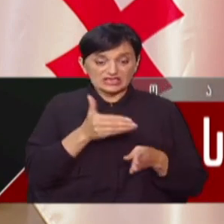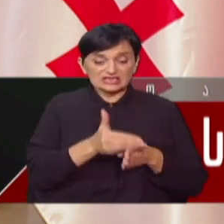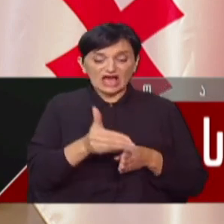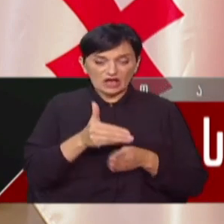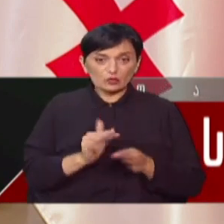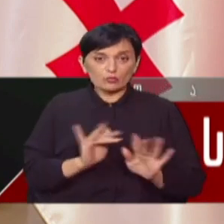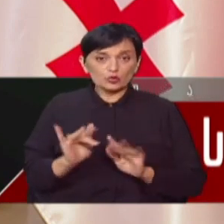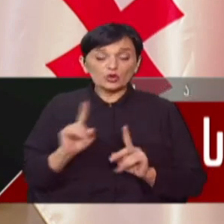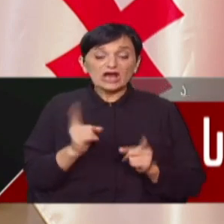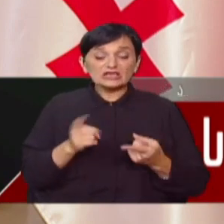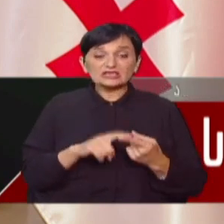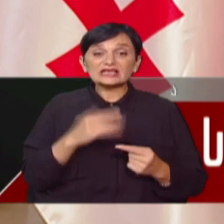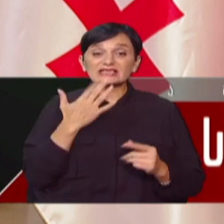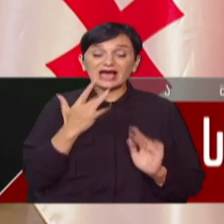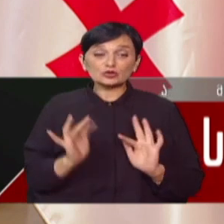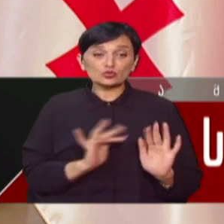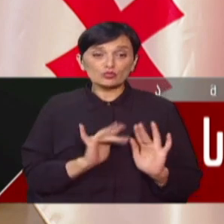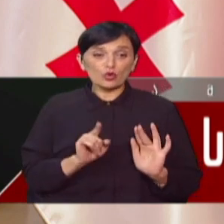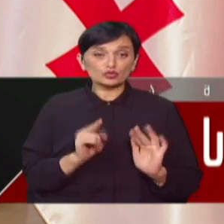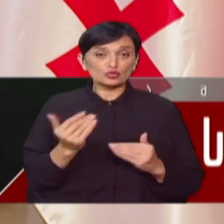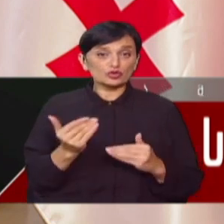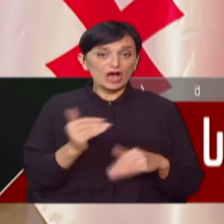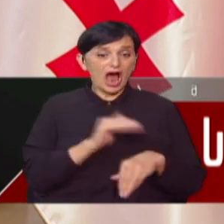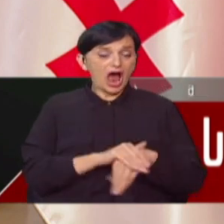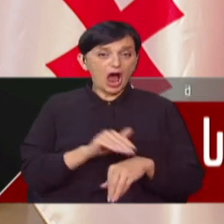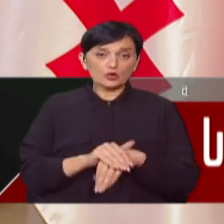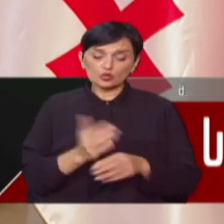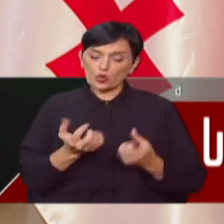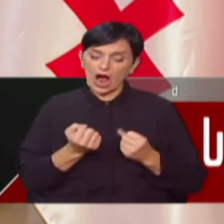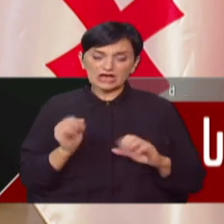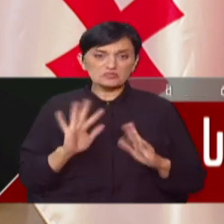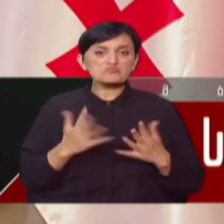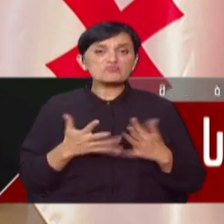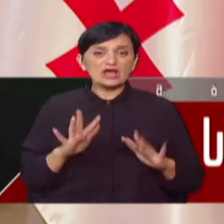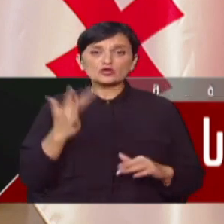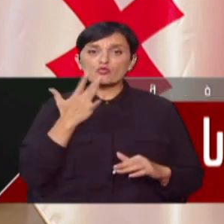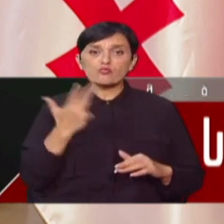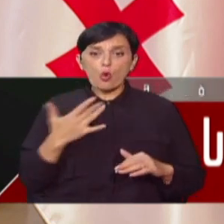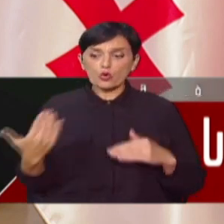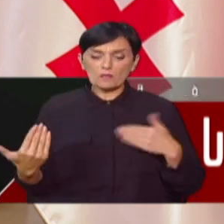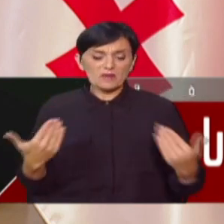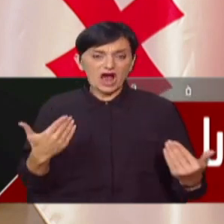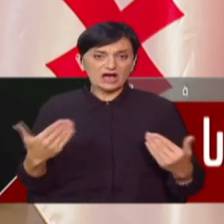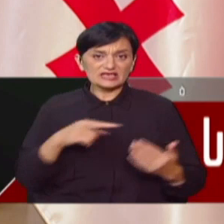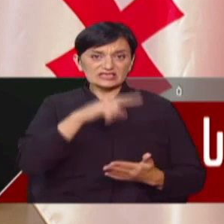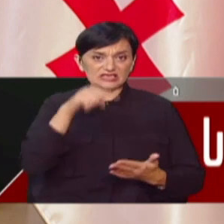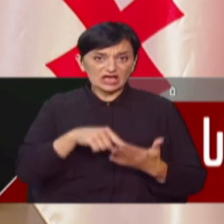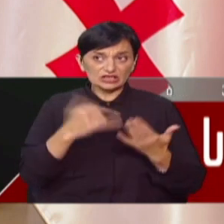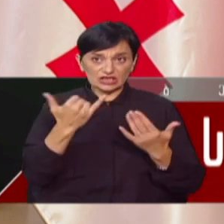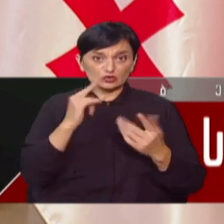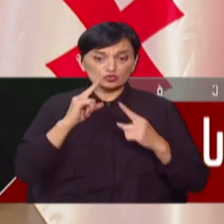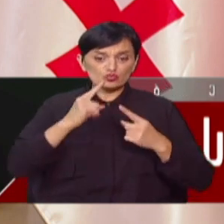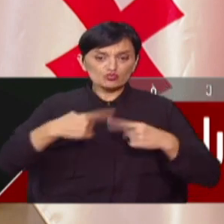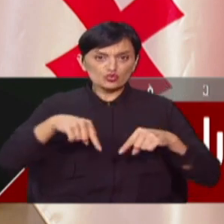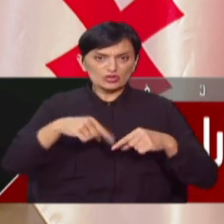პროცედურა. რაც შეეხება ნაციონალურ მოძრაობას, მათ ეს არგუმენტი არ მიიღეს და უფრო მეტიც, პოლიტიკურ მხარეებს შორის ეს საკითხი დღეს ბიუროს